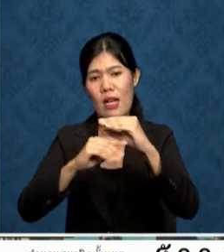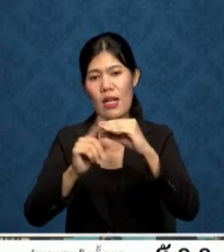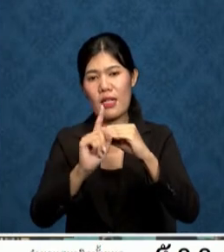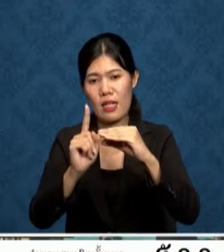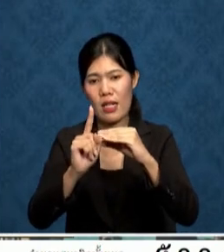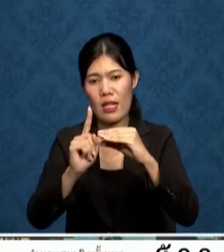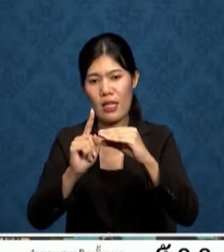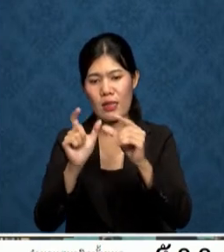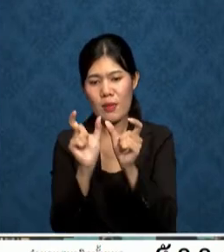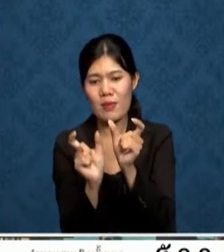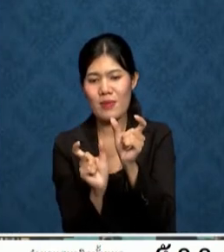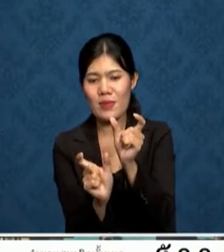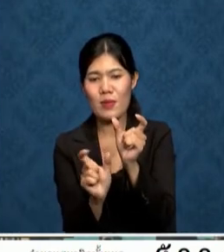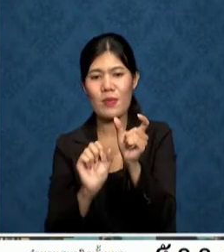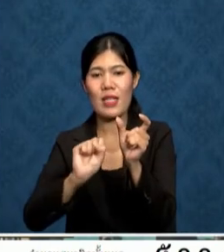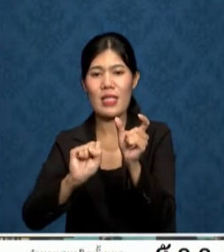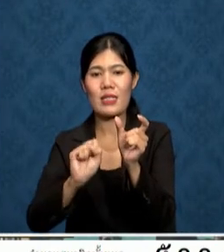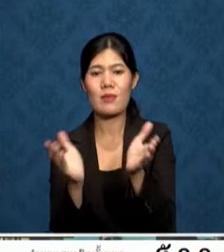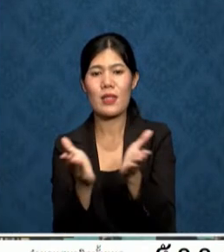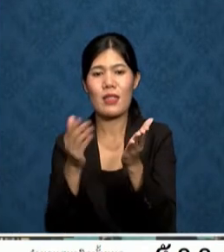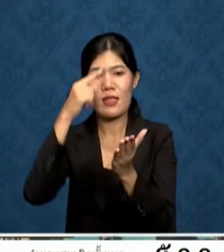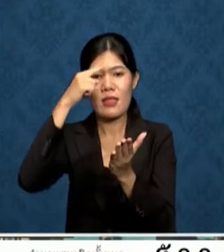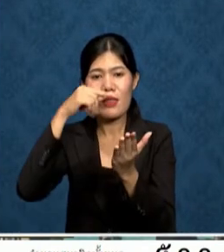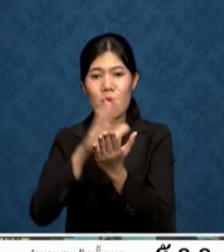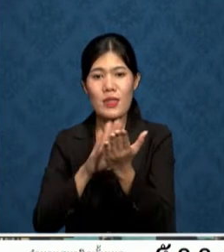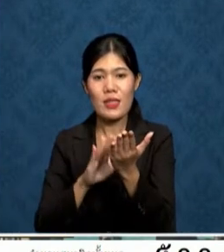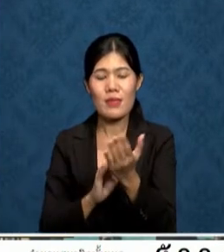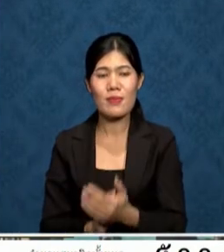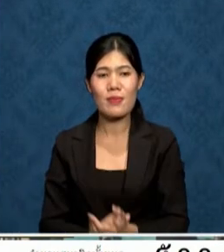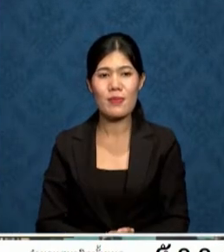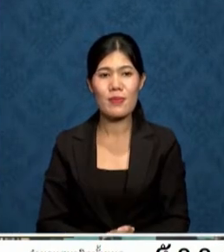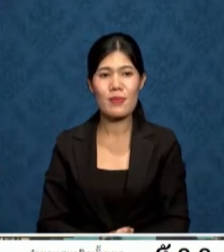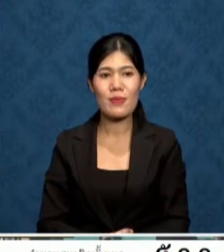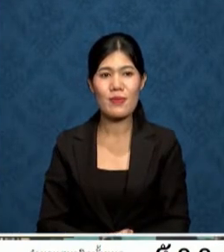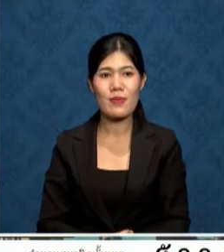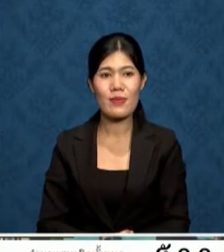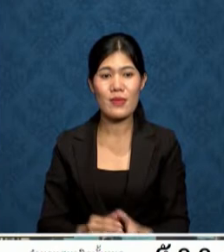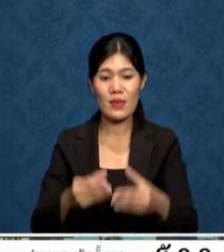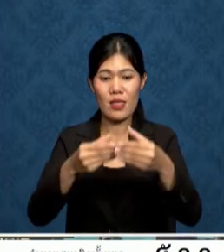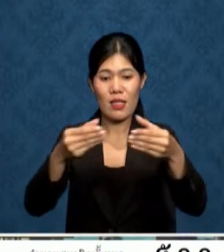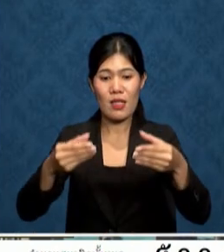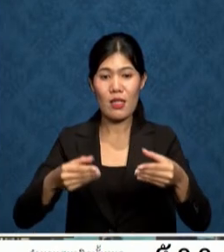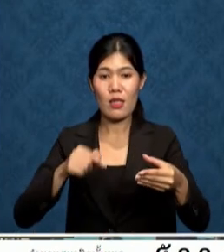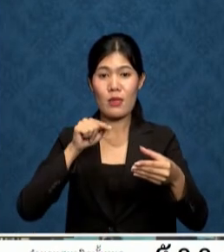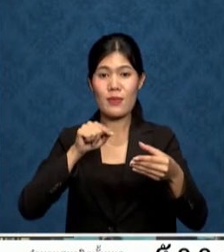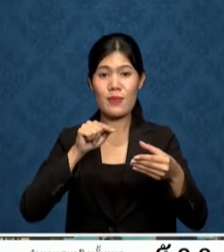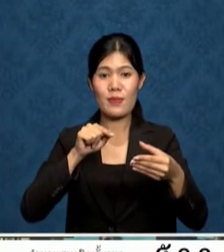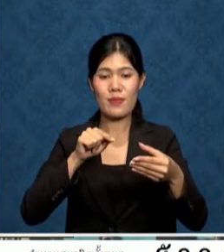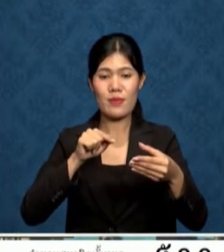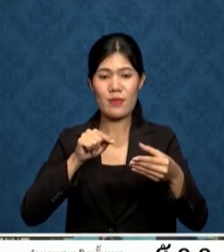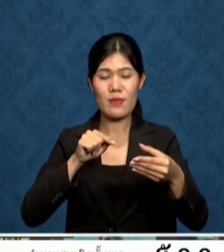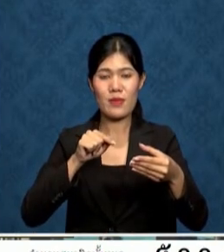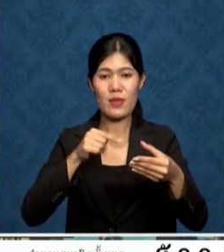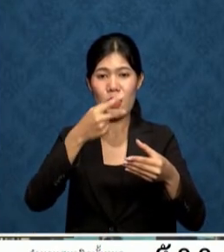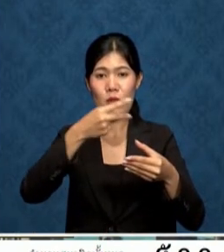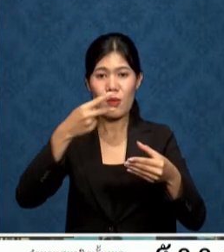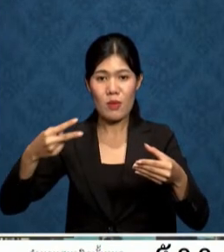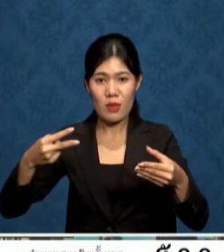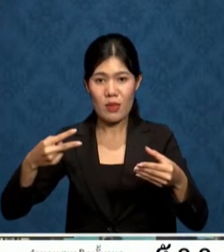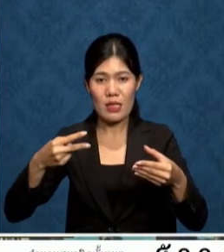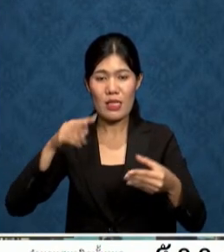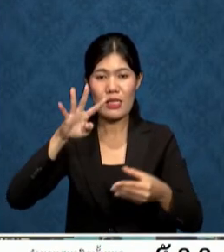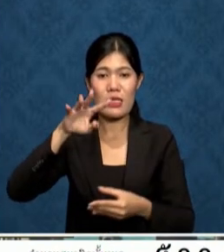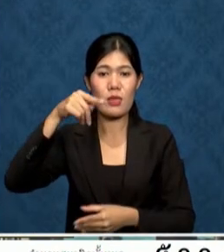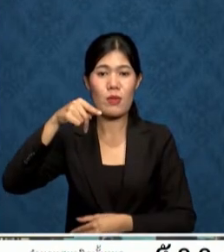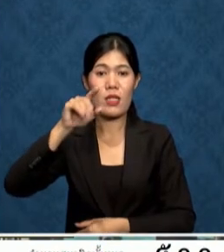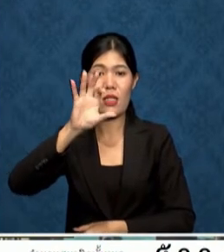5,200นะครับในเล่มนี้เมื่อเช้าเขียนไว้นะครับว่างบประมาณด้าน Soft Power 4,900ล้าน